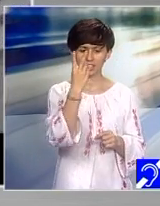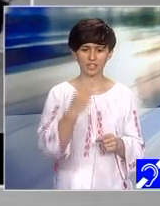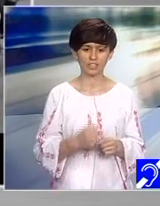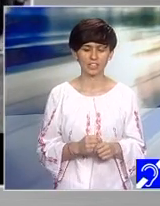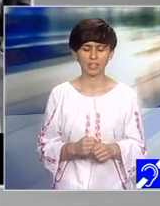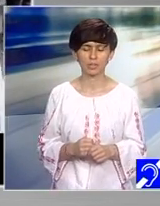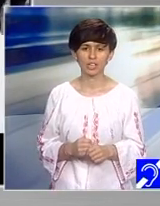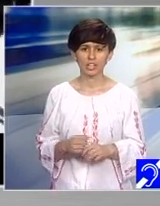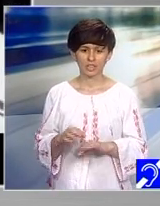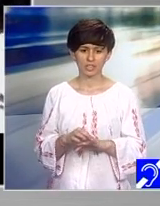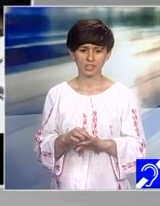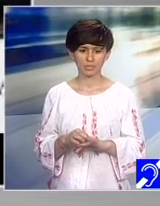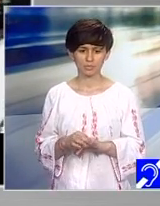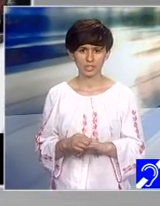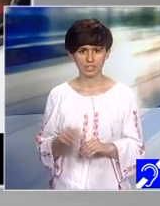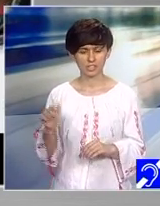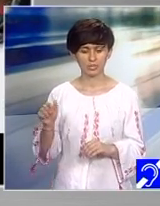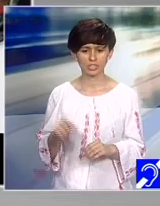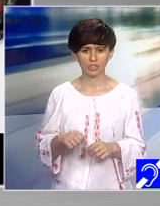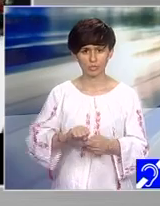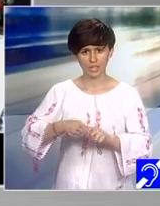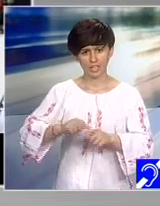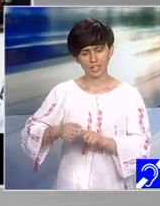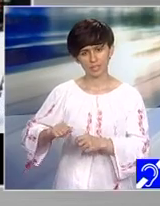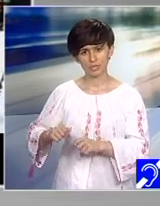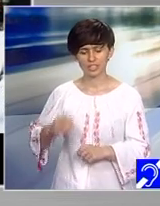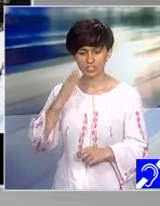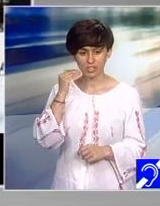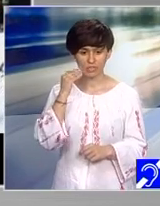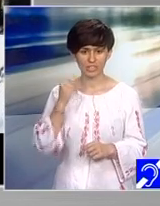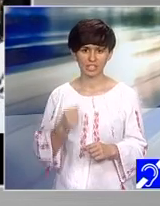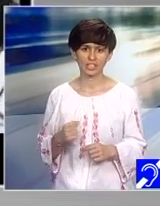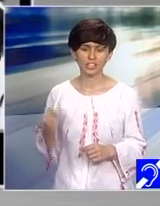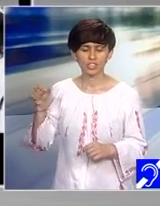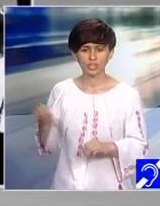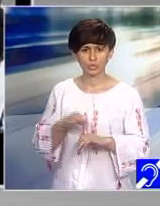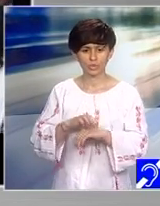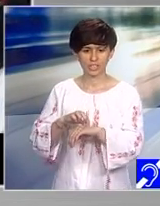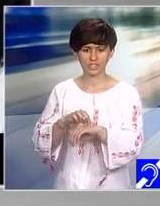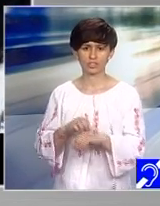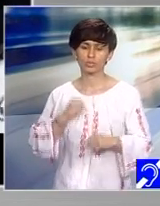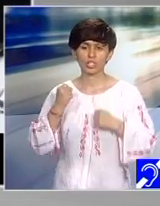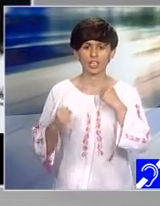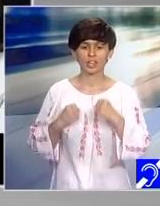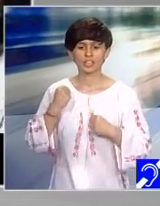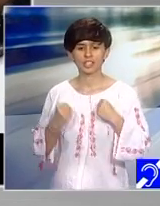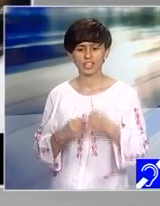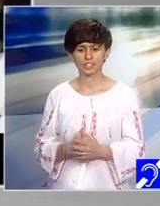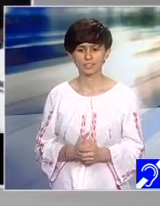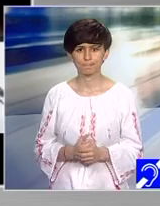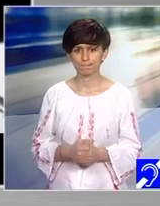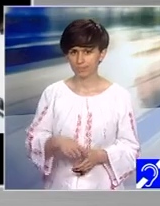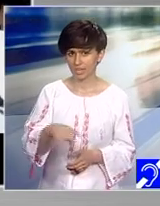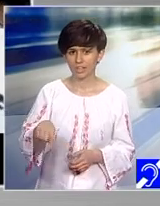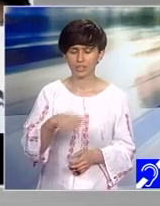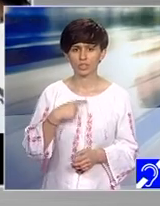doamna Rodica Căpușan, cum împletește cu fetele. Da, și cu instructoarea de dans, Corina, care la fel... Noi suntem mult mai